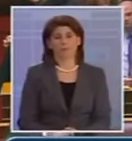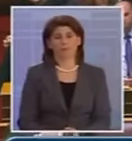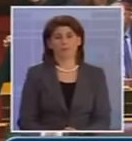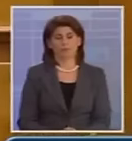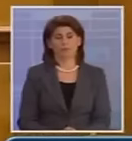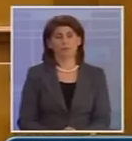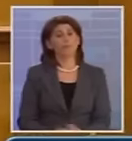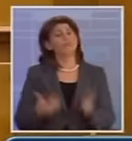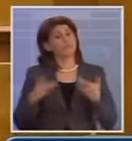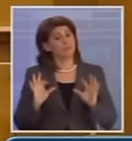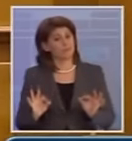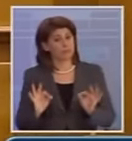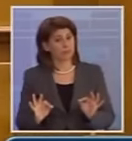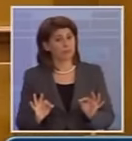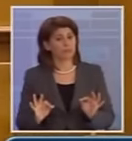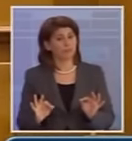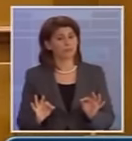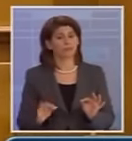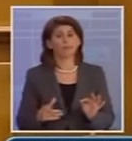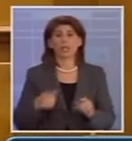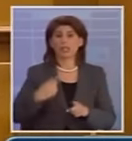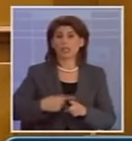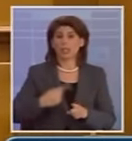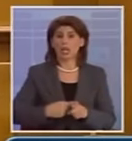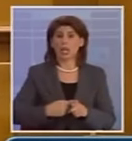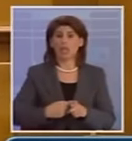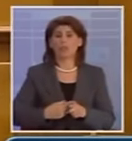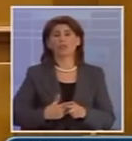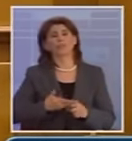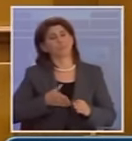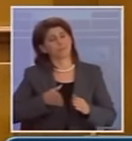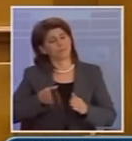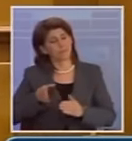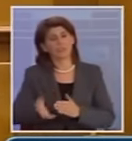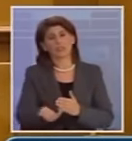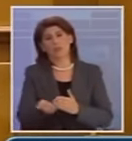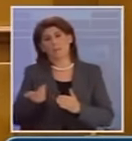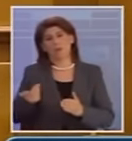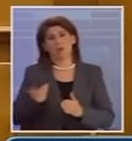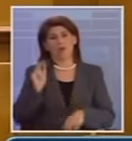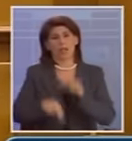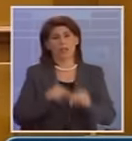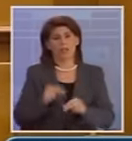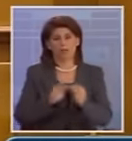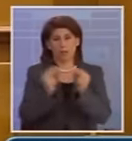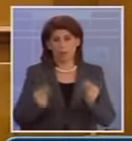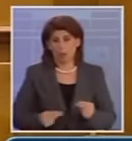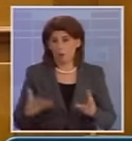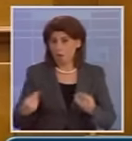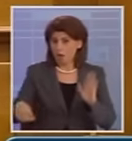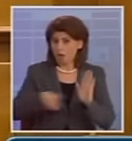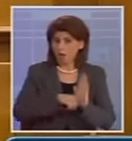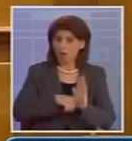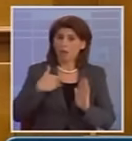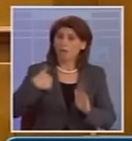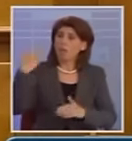Και βέβαια σύρατε τη χώρα σε πρόωρες εκλογές με συνέπειες οδυνηρές. Είχαμε ήδη βγει στις